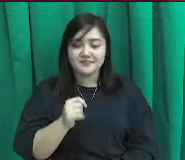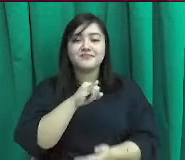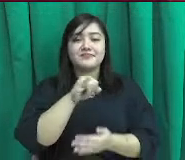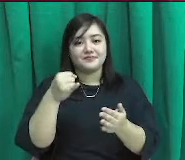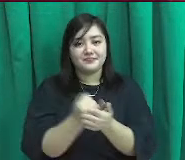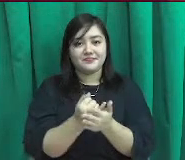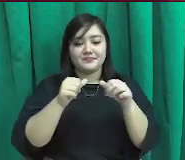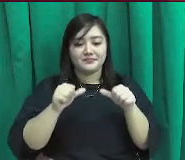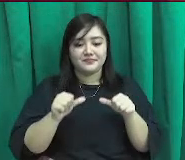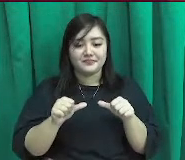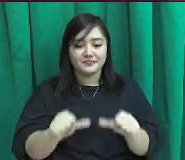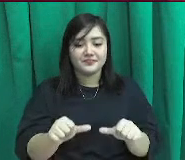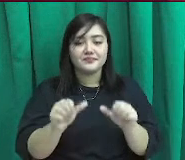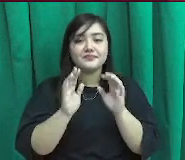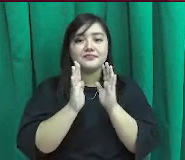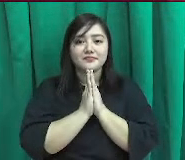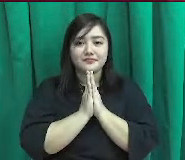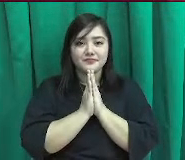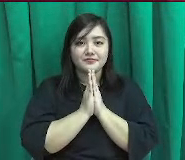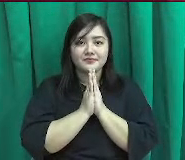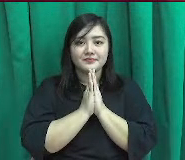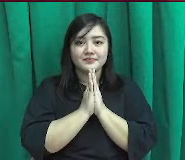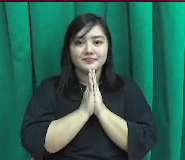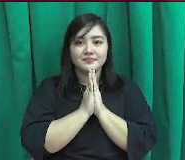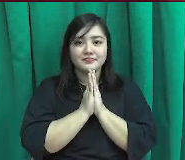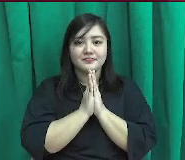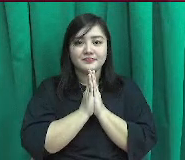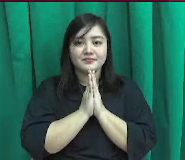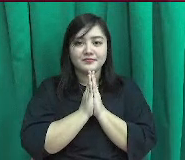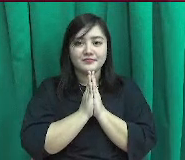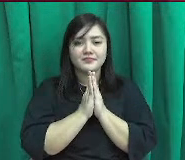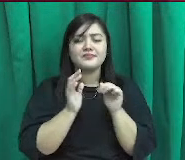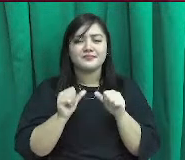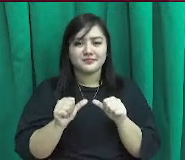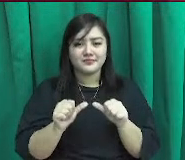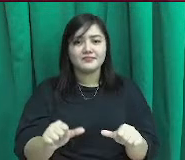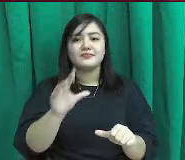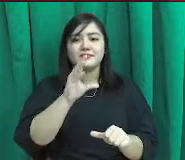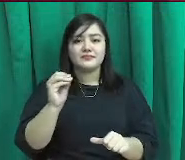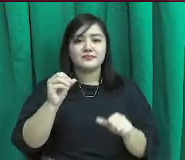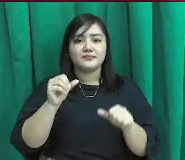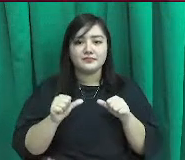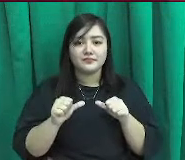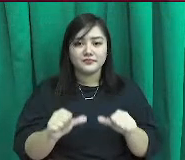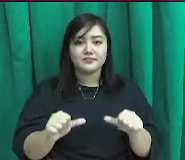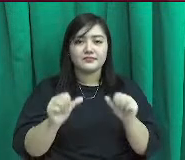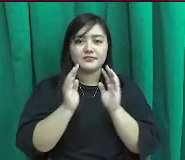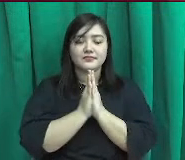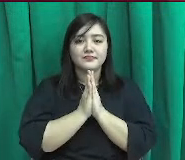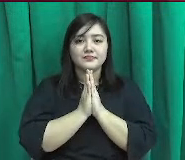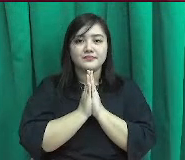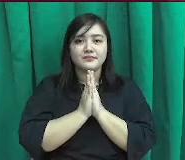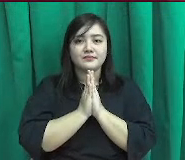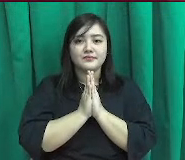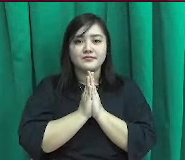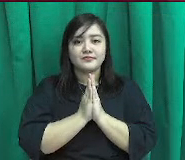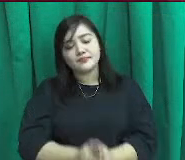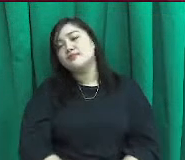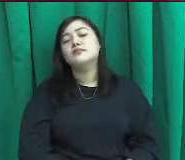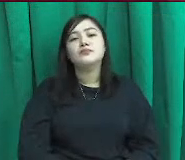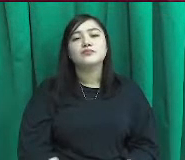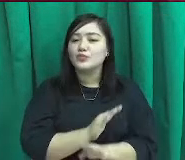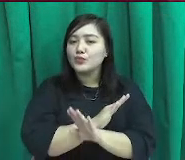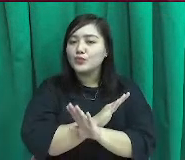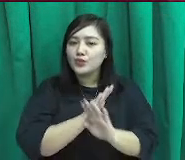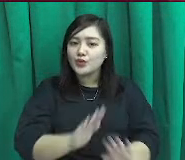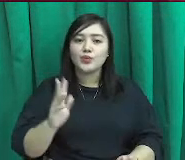rin. Amen. You see? Amen. Continuous pa rin. Tuloy-tuloy pa rin ang dapat po nating panalangin. Again, yeah. inuulit ko, huwag nating